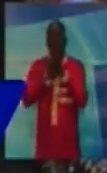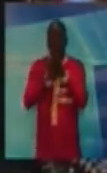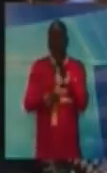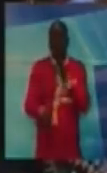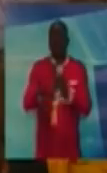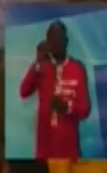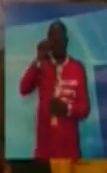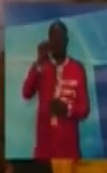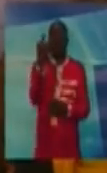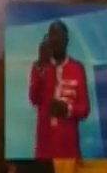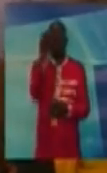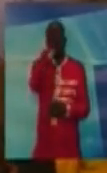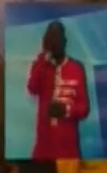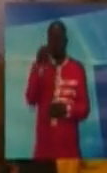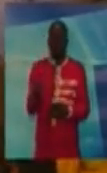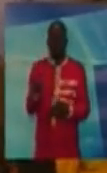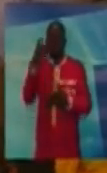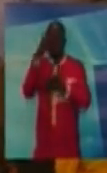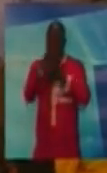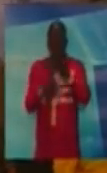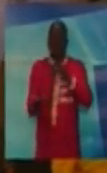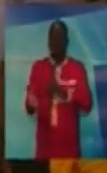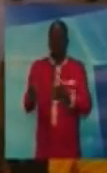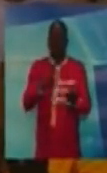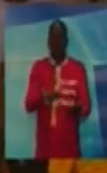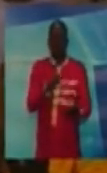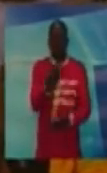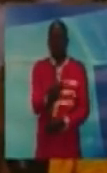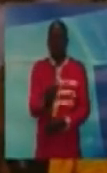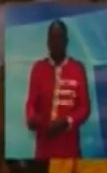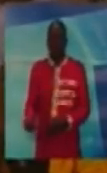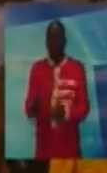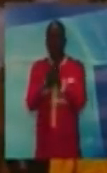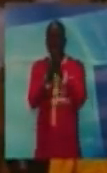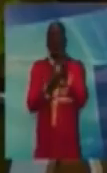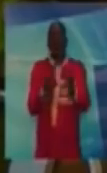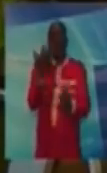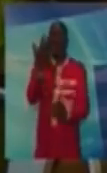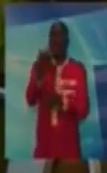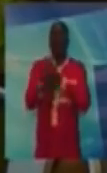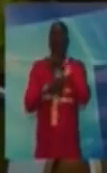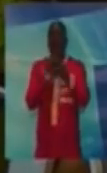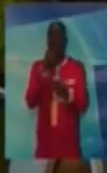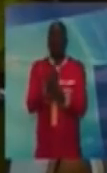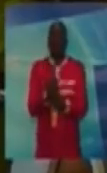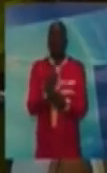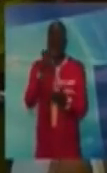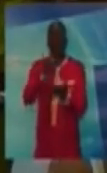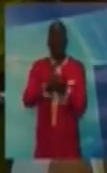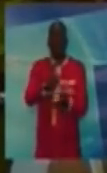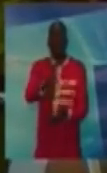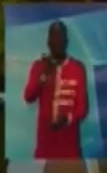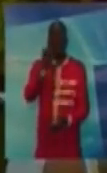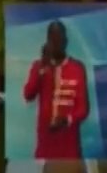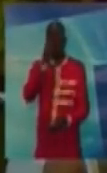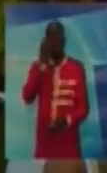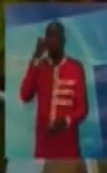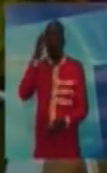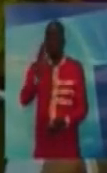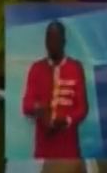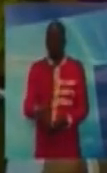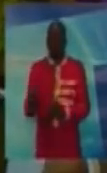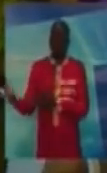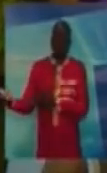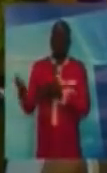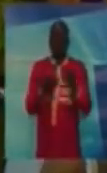jusqu'à 23% le taux de mortalité chez les enfants de moins de 5 ans. Ceux qui seront détectés malnutris seront